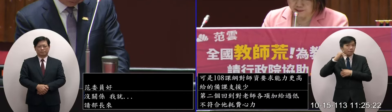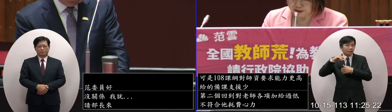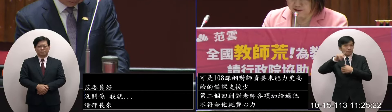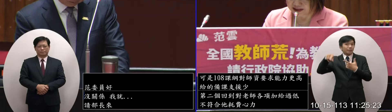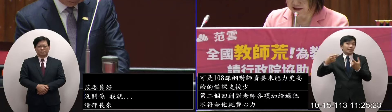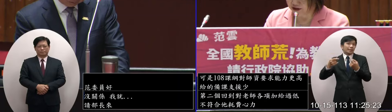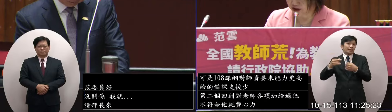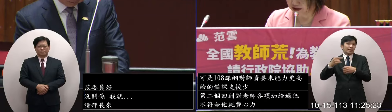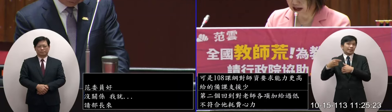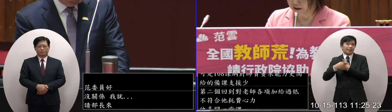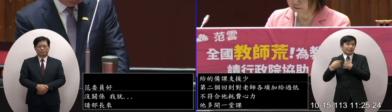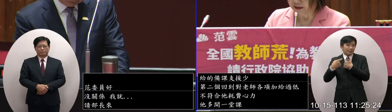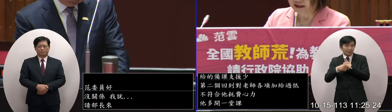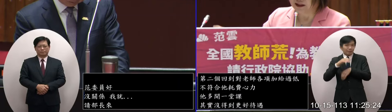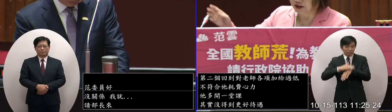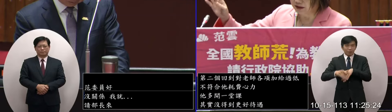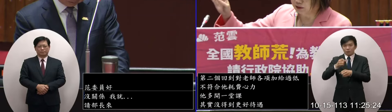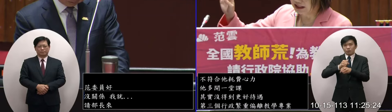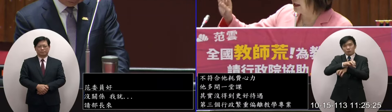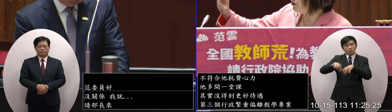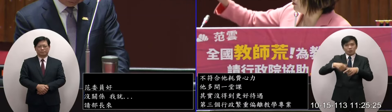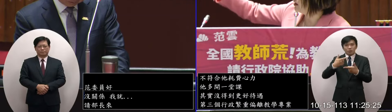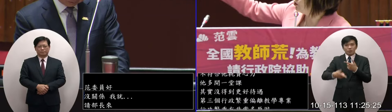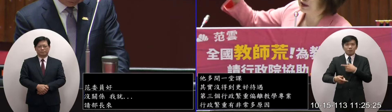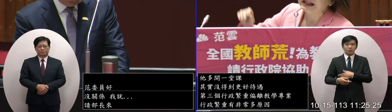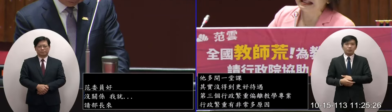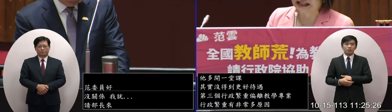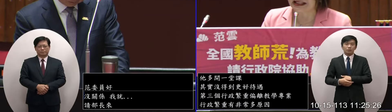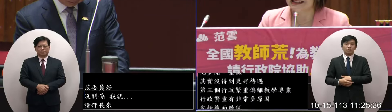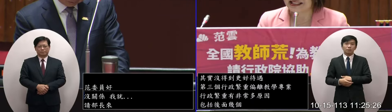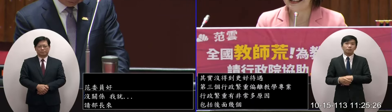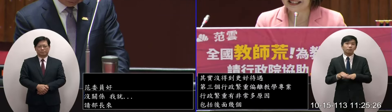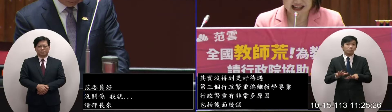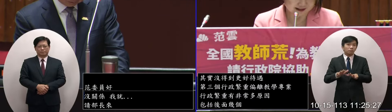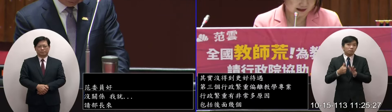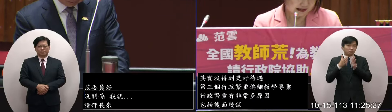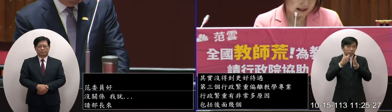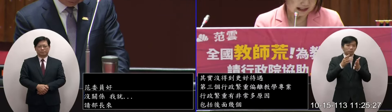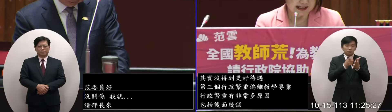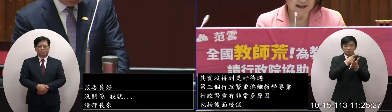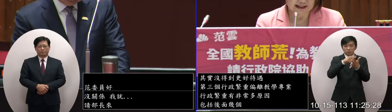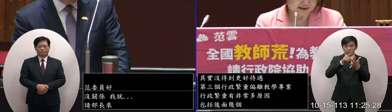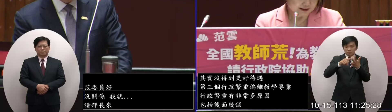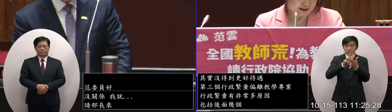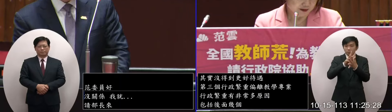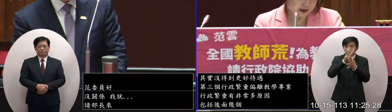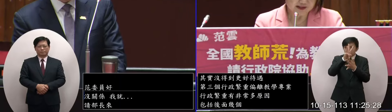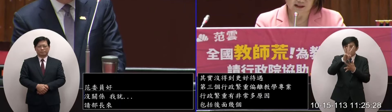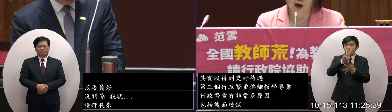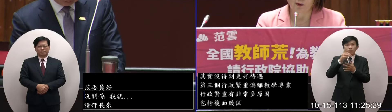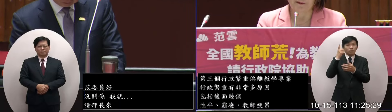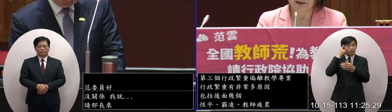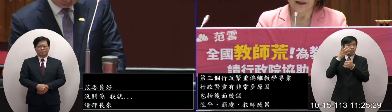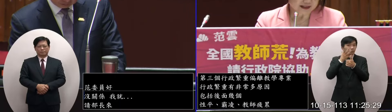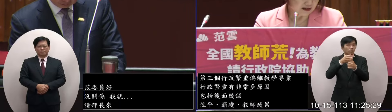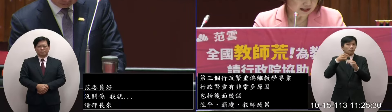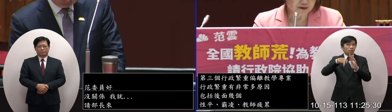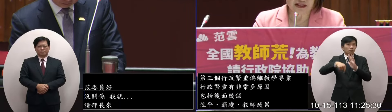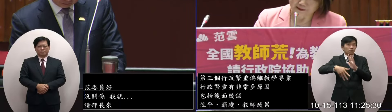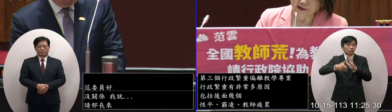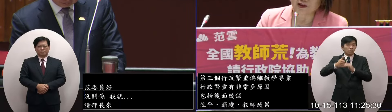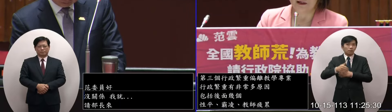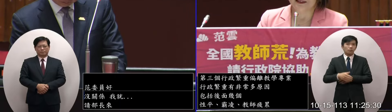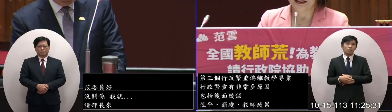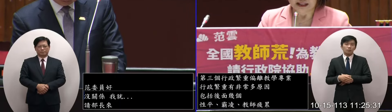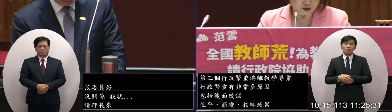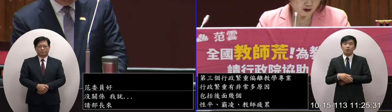个很不友善的职场哦。那这我今天就针对前三项哦，想跟院长讨论，那也要跟